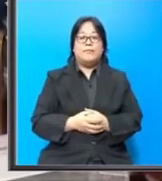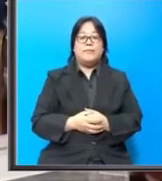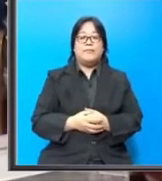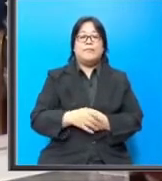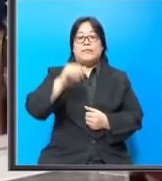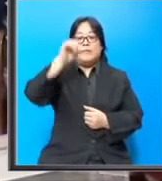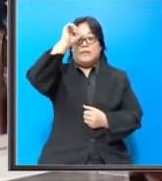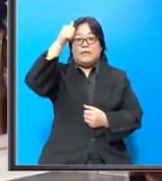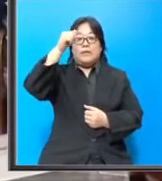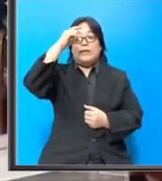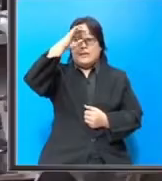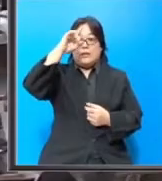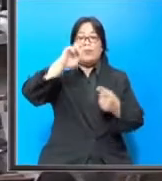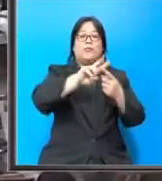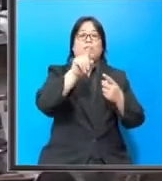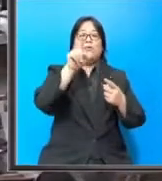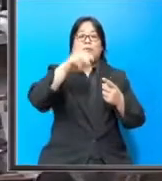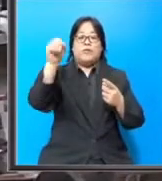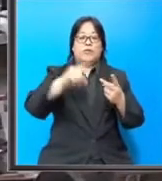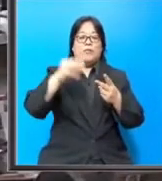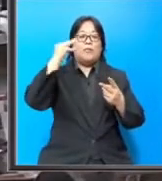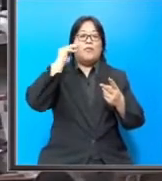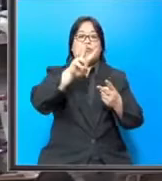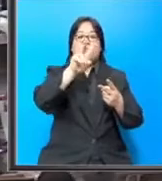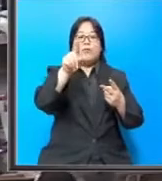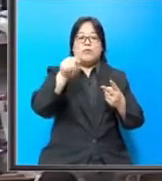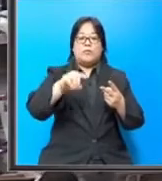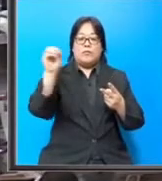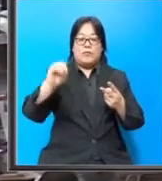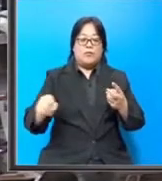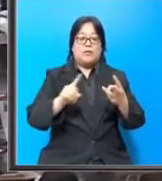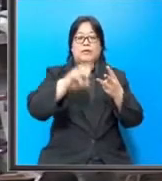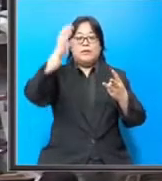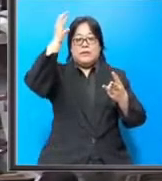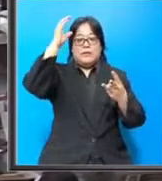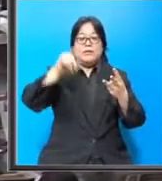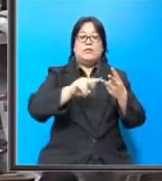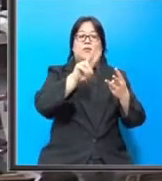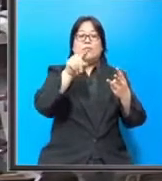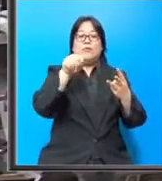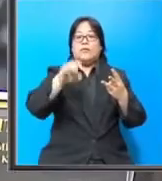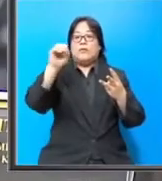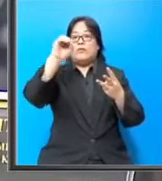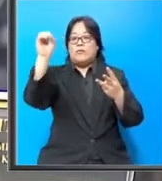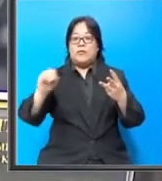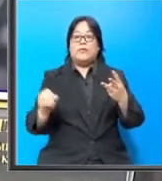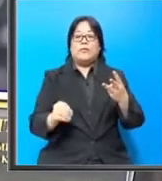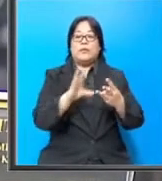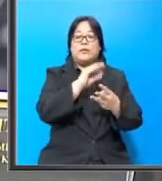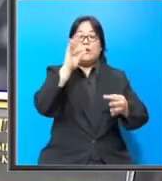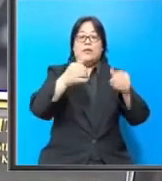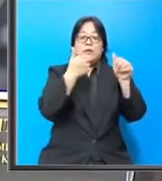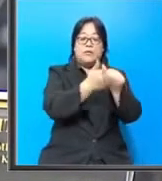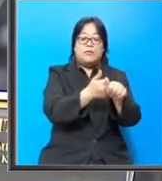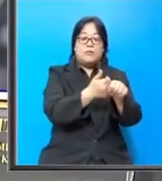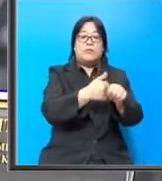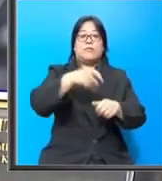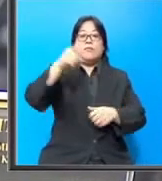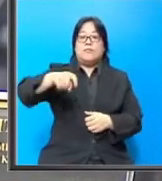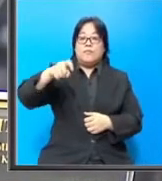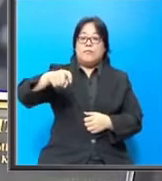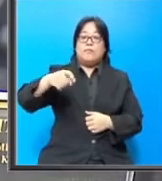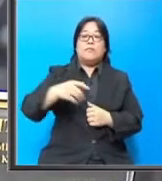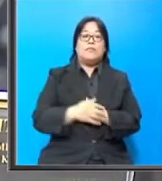India 21 plus 800 Melayu 20-an 100 dan channel 12 9 100 Danau kalo mengikut